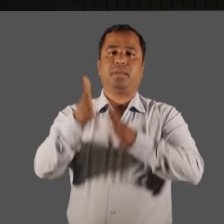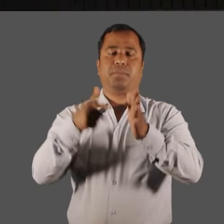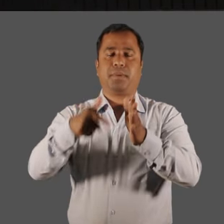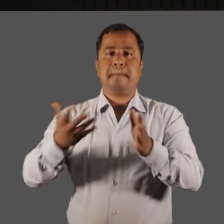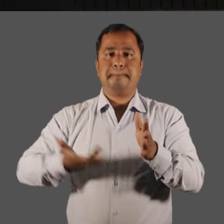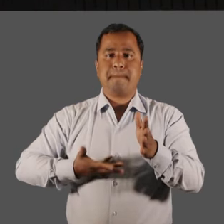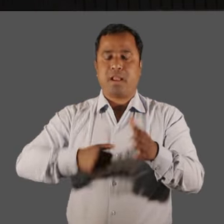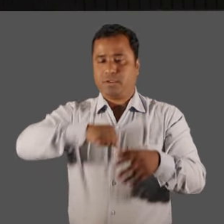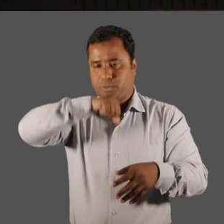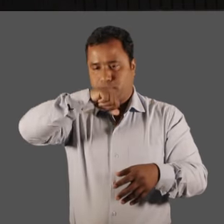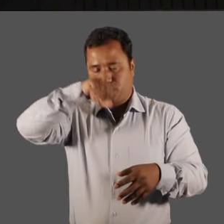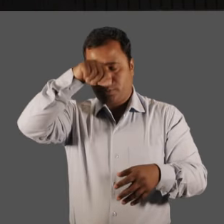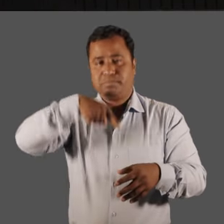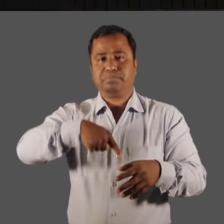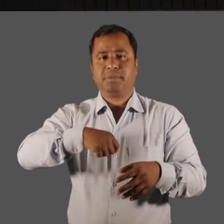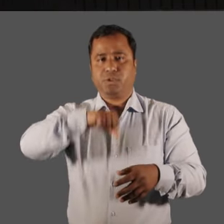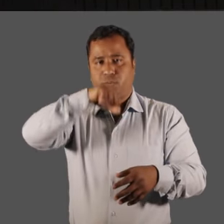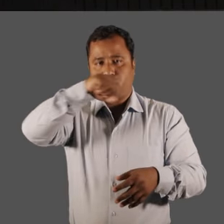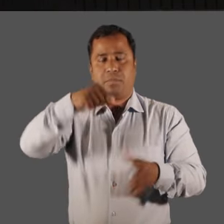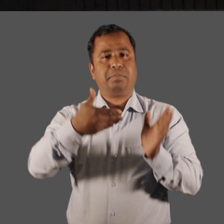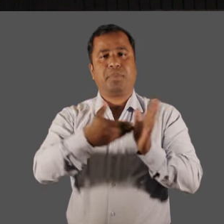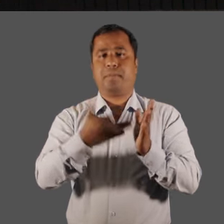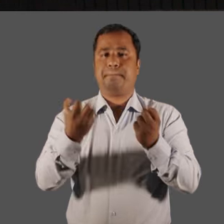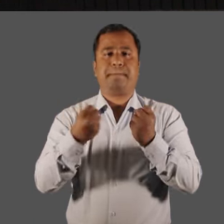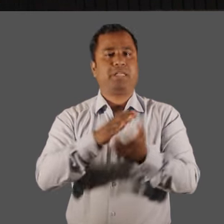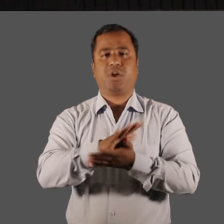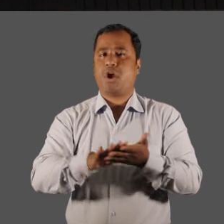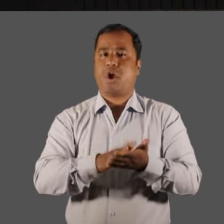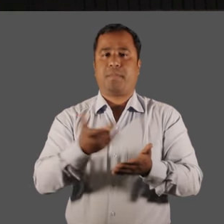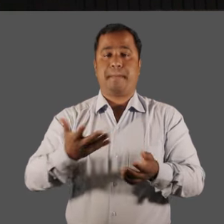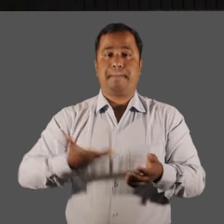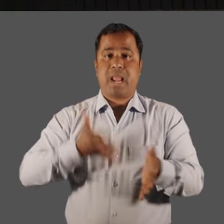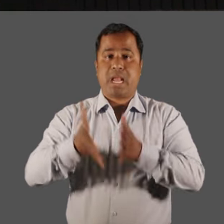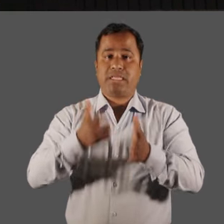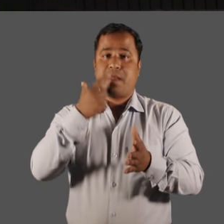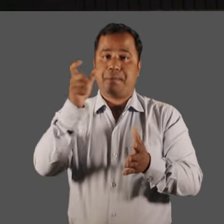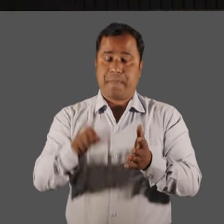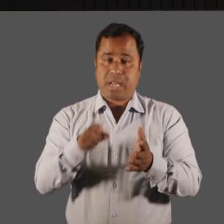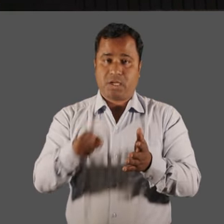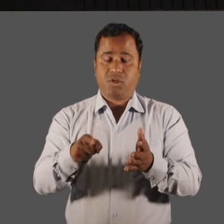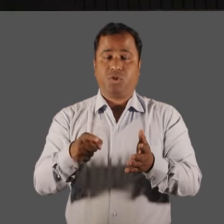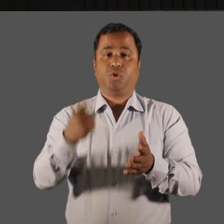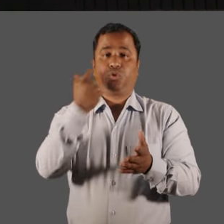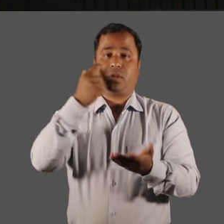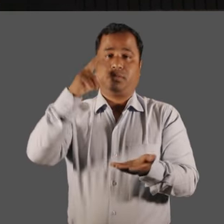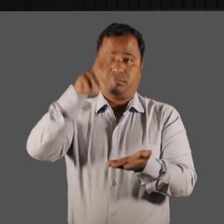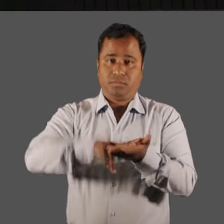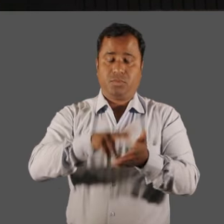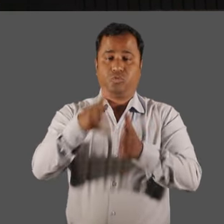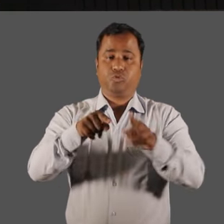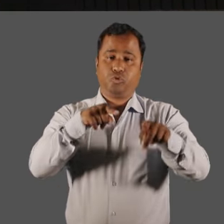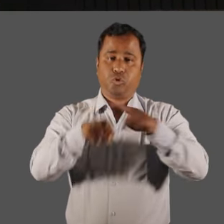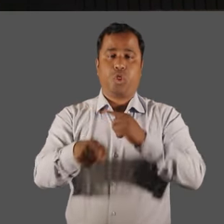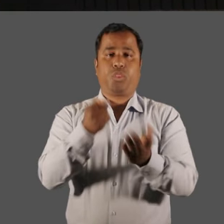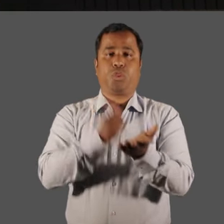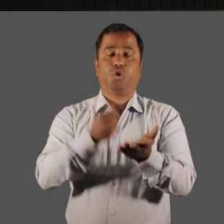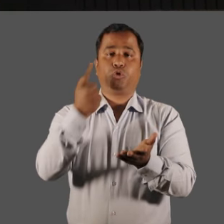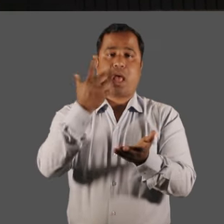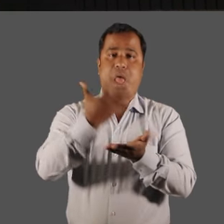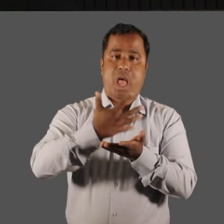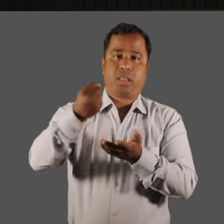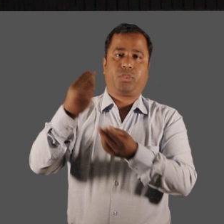আমাদেরকেও তৈরি করে ফেলতে হবে। এইটা আমি চাই প্রথমে, যে বাংলা ইশারা ভাষার প্রমিতকরণটা হোক, এবং এটা অবশ্যই সরকারিভাবেই হতে হবে।